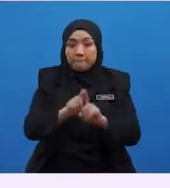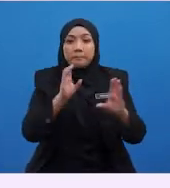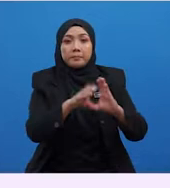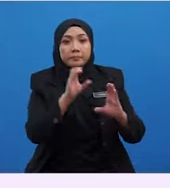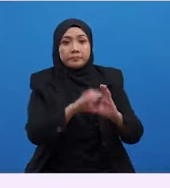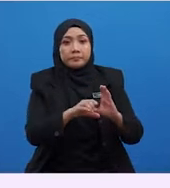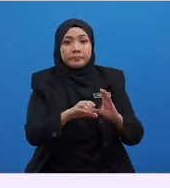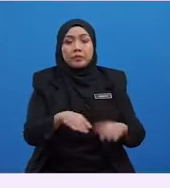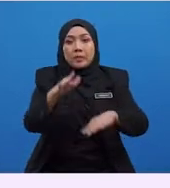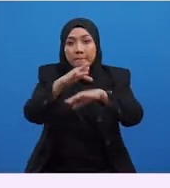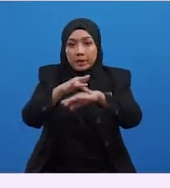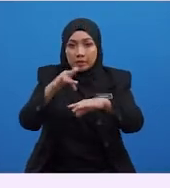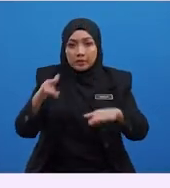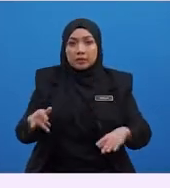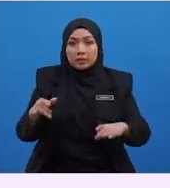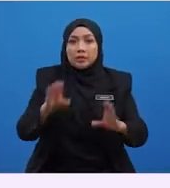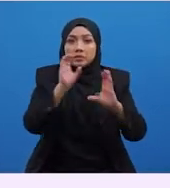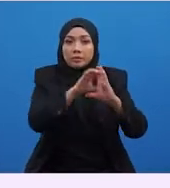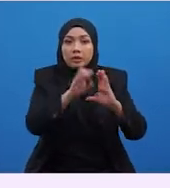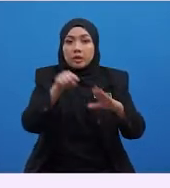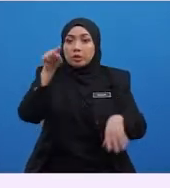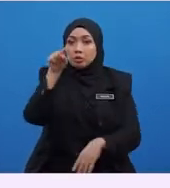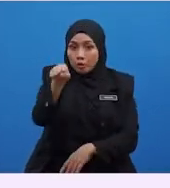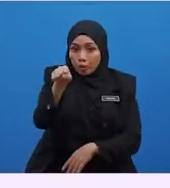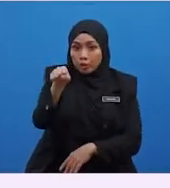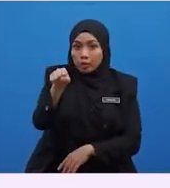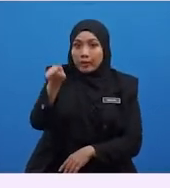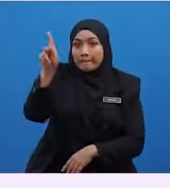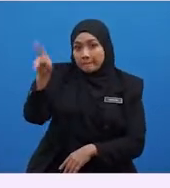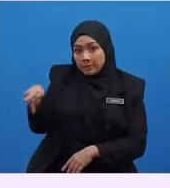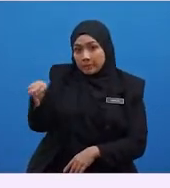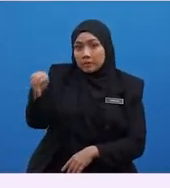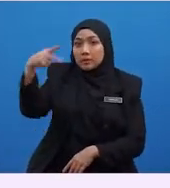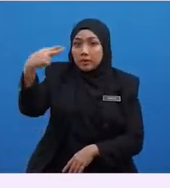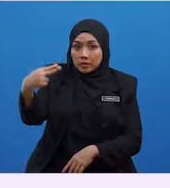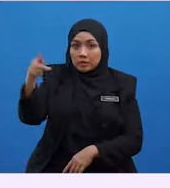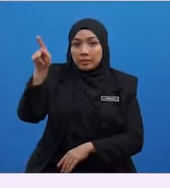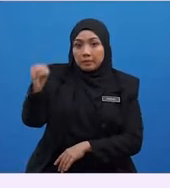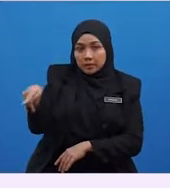fail capaian.php yang mempunyai fungsi kendalian sambungan.